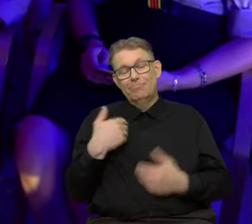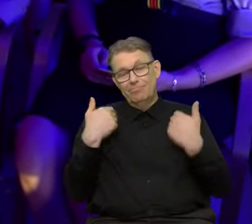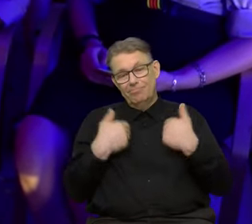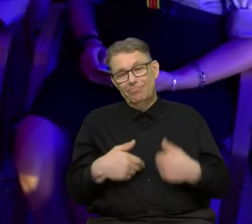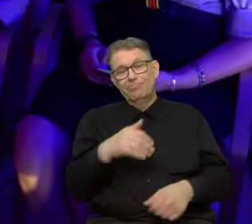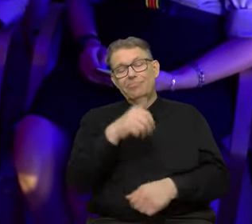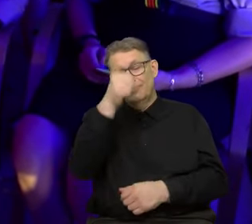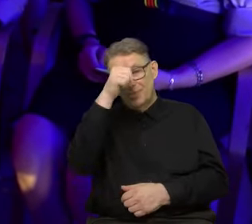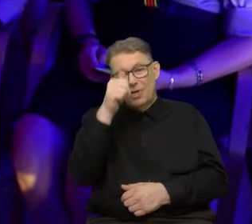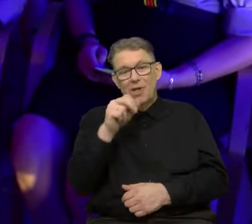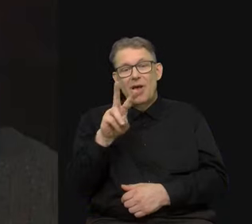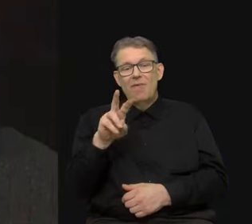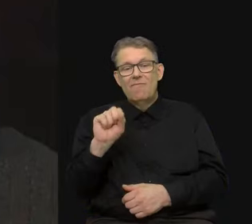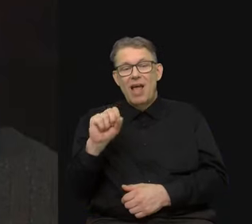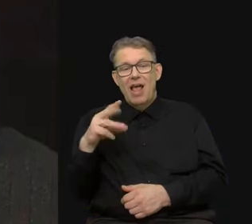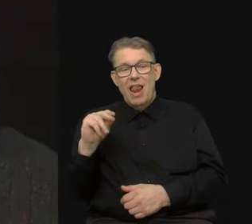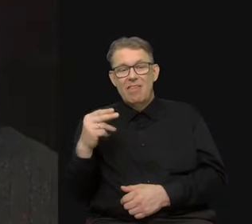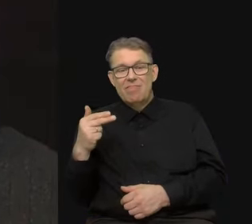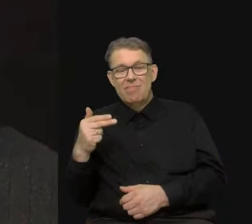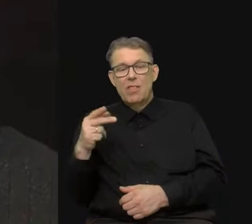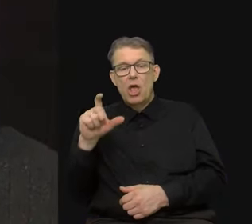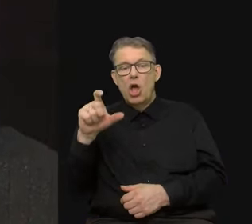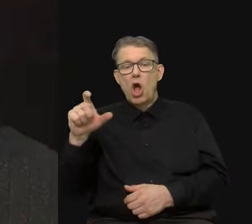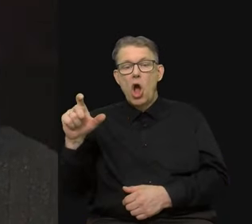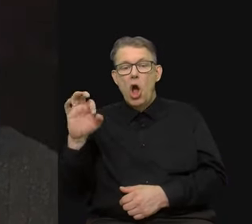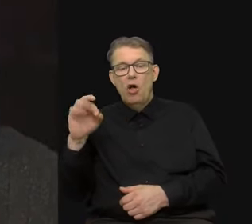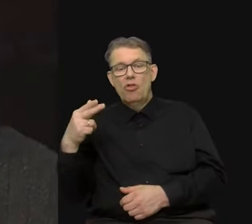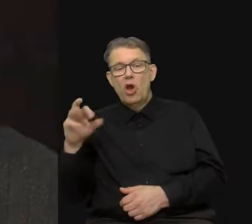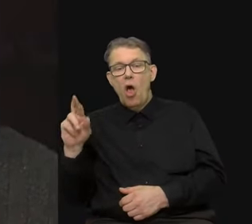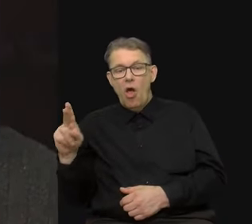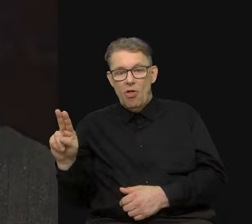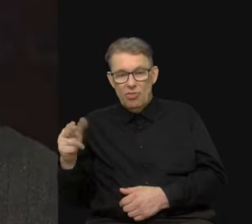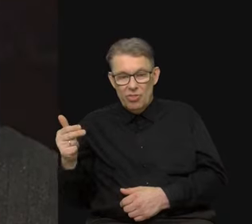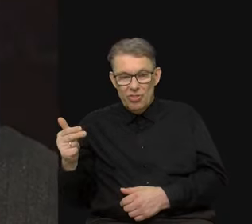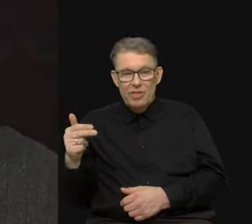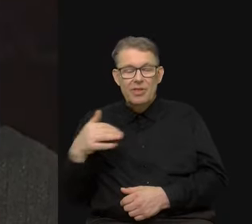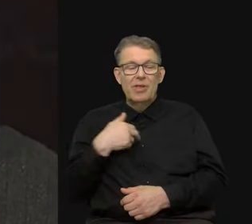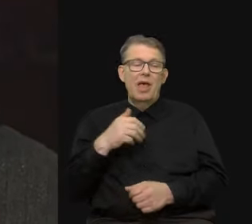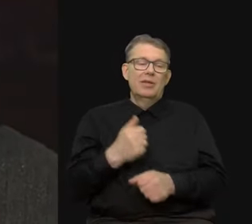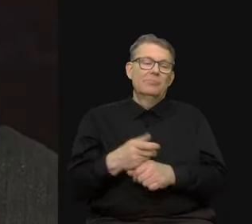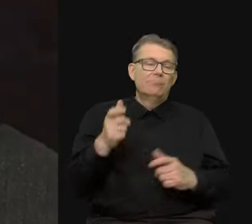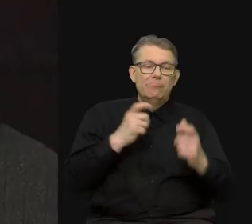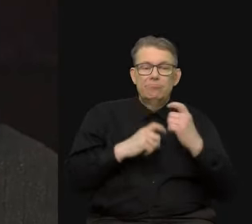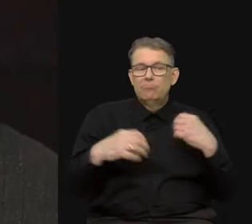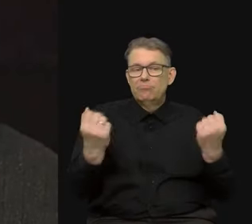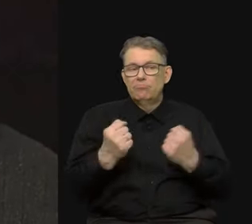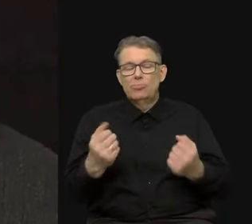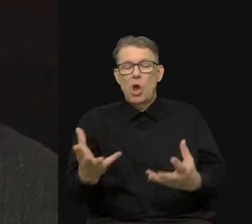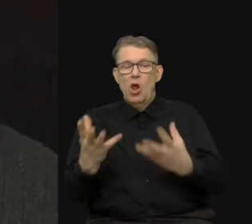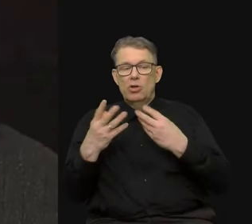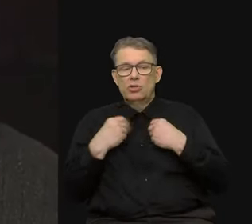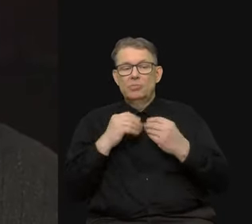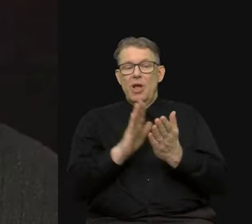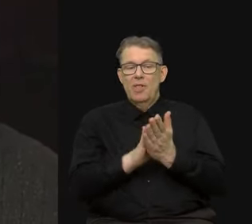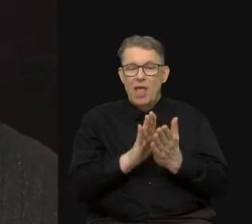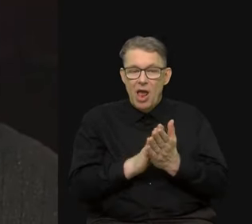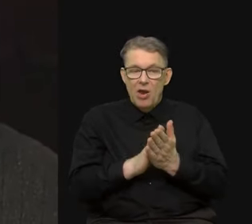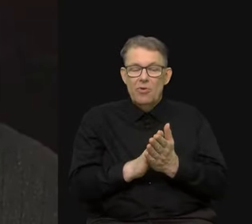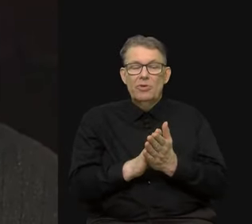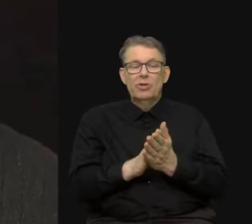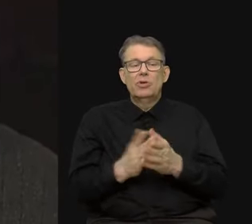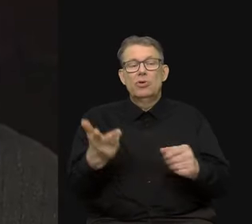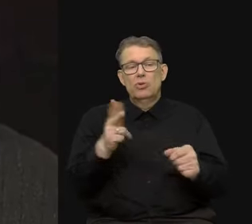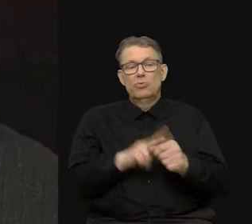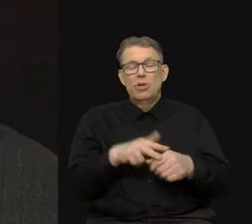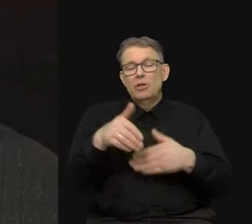Nazywam się Vale Conlon i jestem bardzo zaszczycony otrzymaniem nagrody za pomoc w szerzeniu przesłania, które zbliżyło mnie